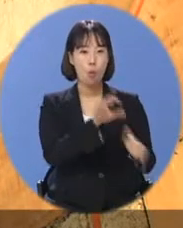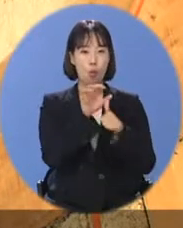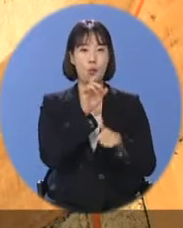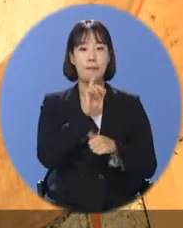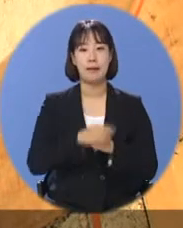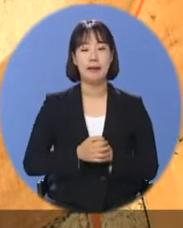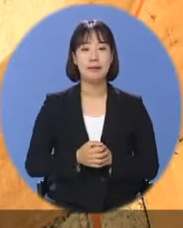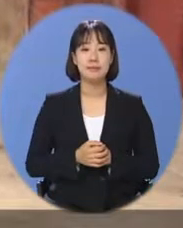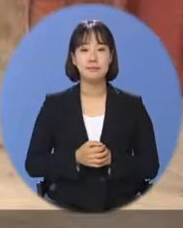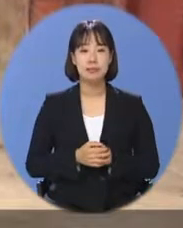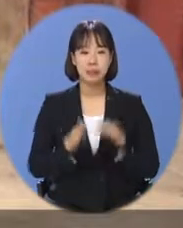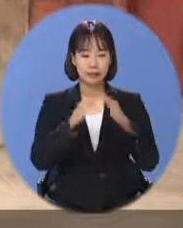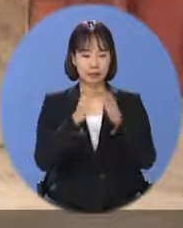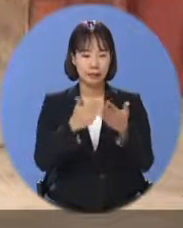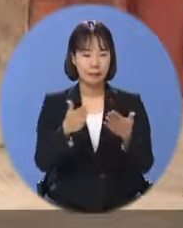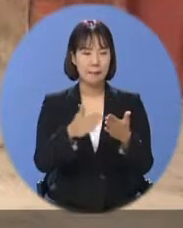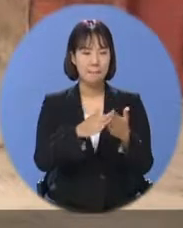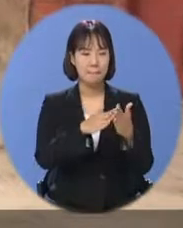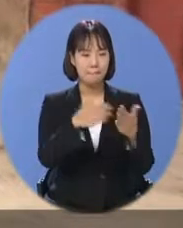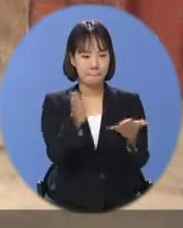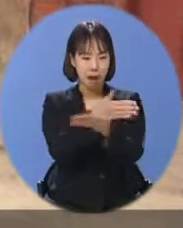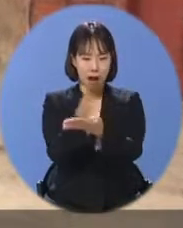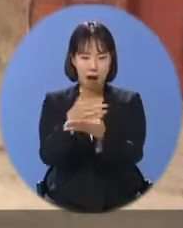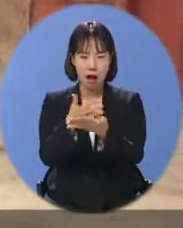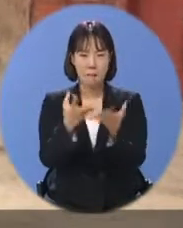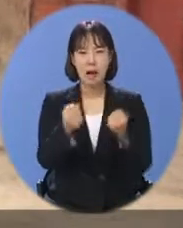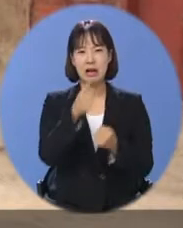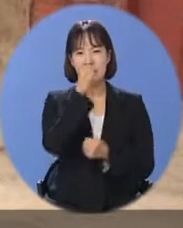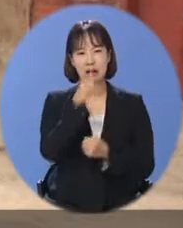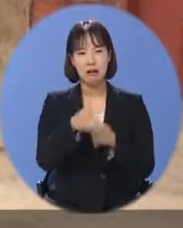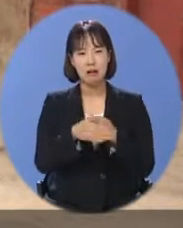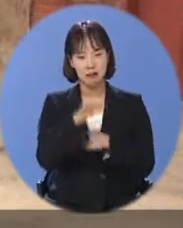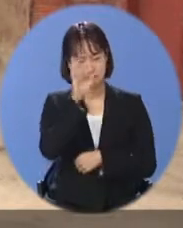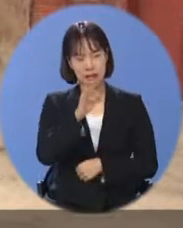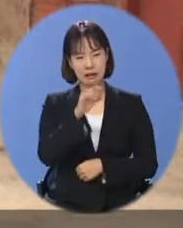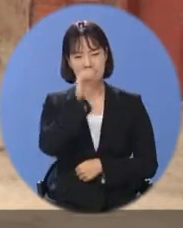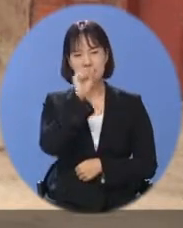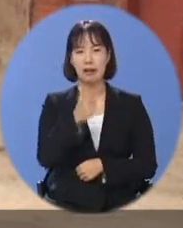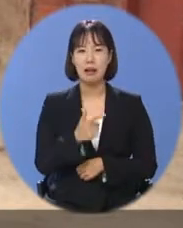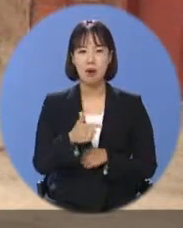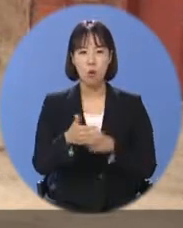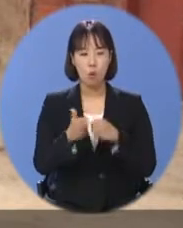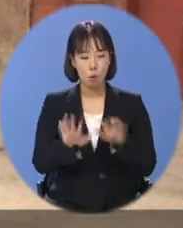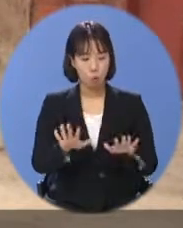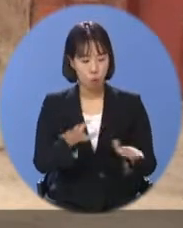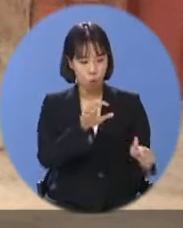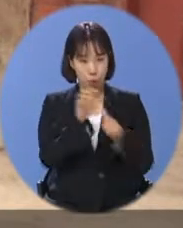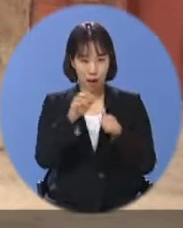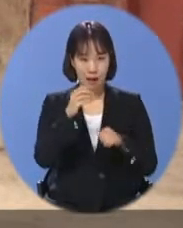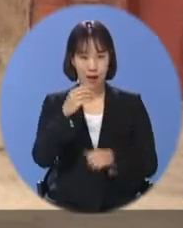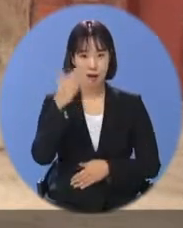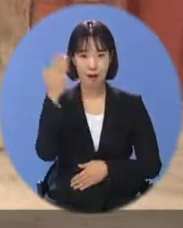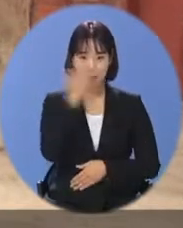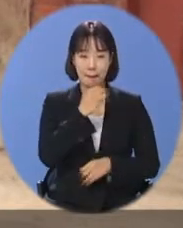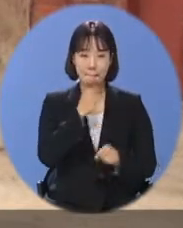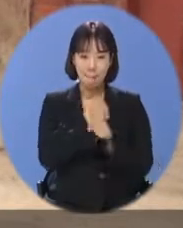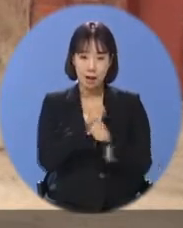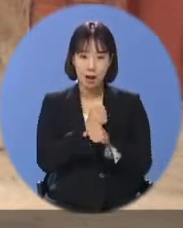때문입니다. 빈집이 많이 있어가지고 보기 흉합니다. 이런 행사가 있어가지고 그 빈집을 깨끗하게 해주고